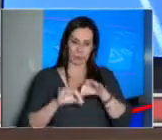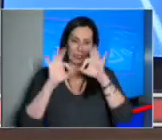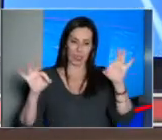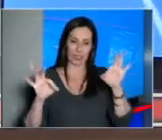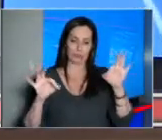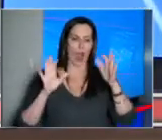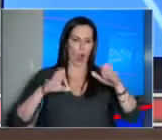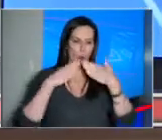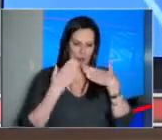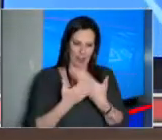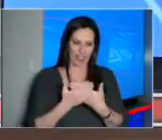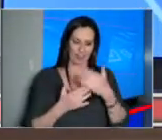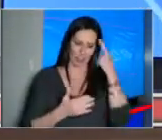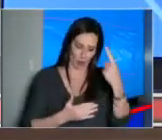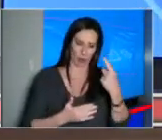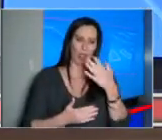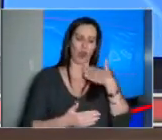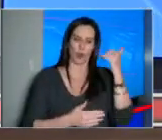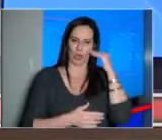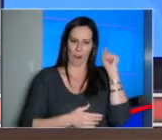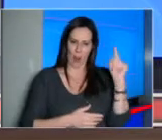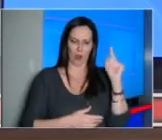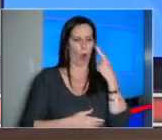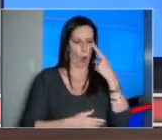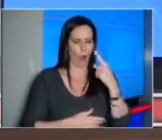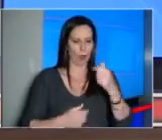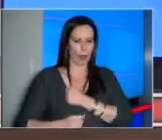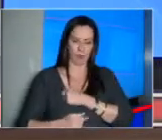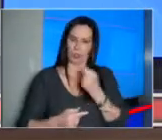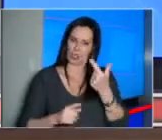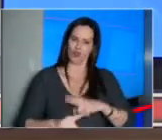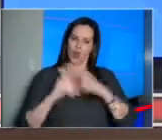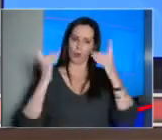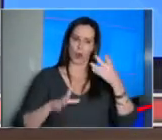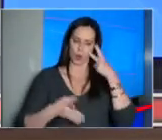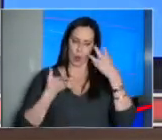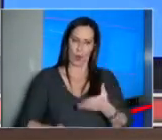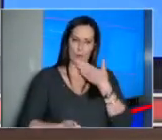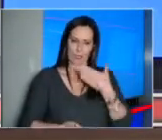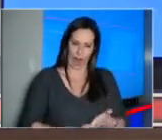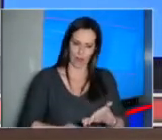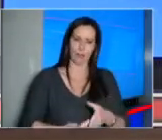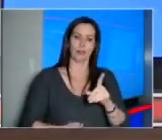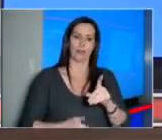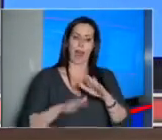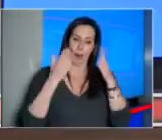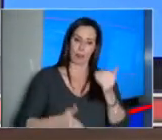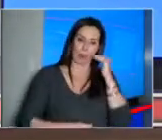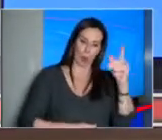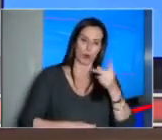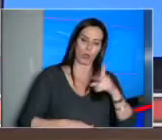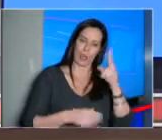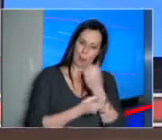מתווה הכותל, שהרי, כידוע, יהדות ארצות הברית רואה את הדת באופן שונה ממה שרואים כאן בארץ. הממסד שם הוא